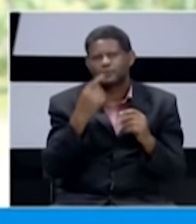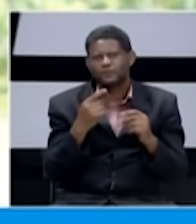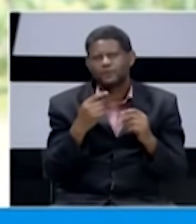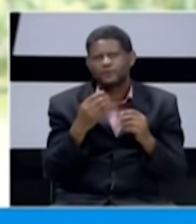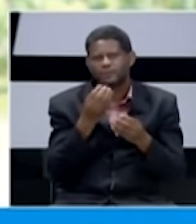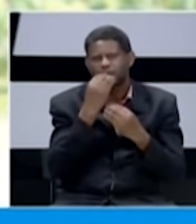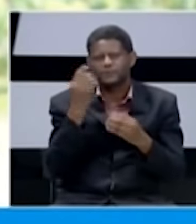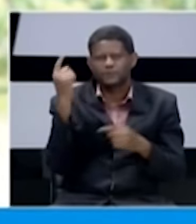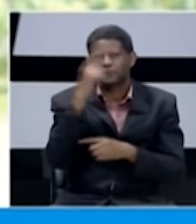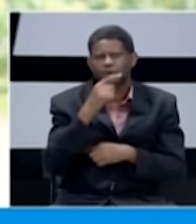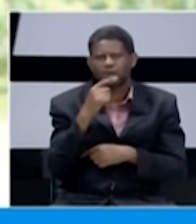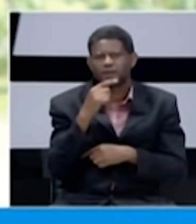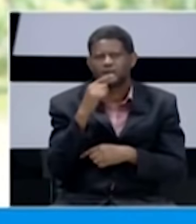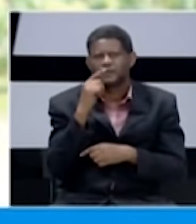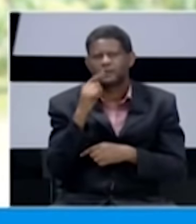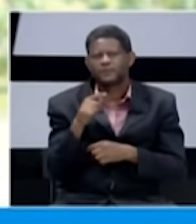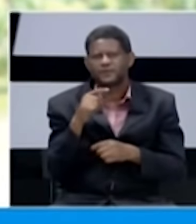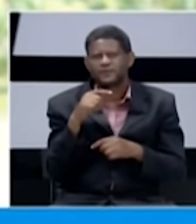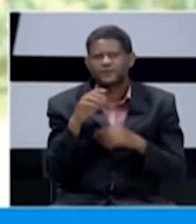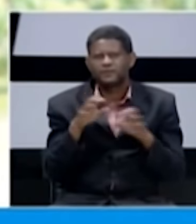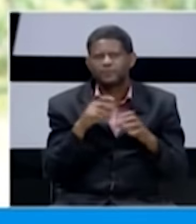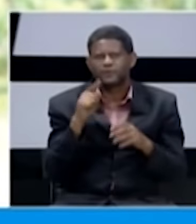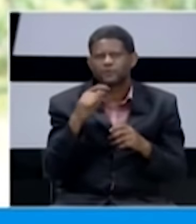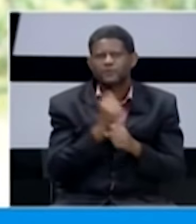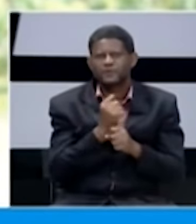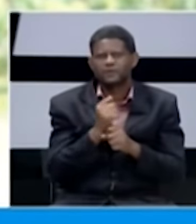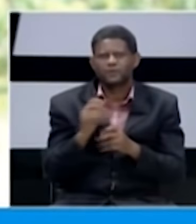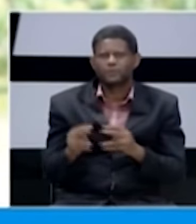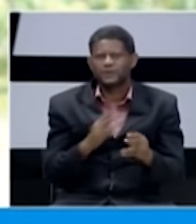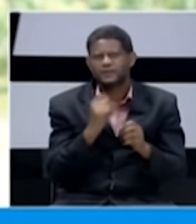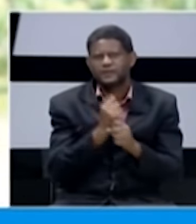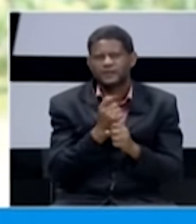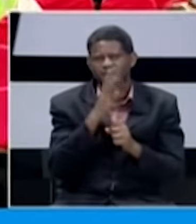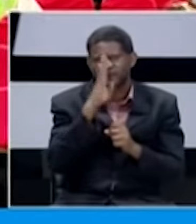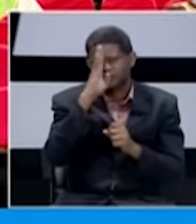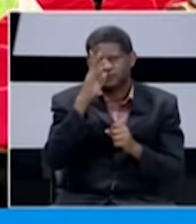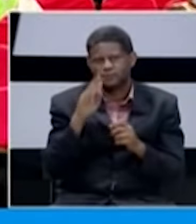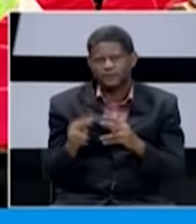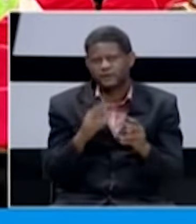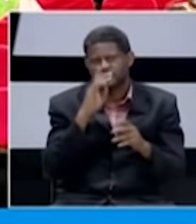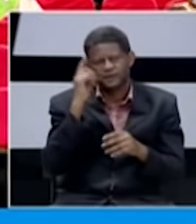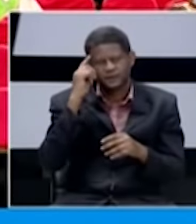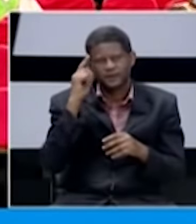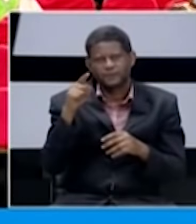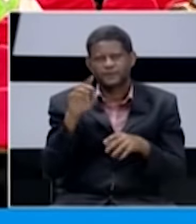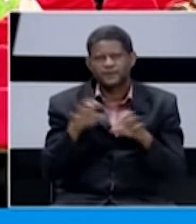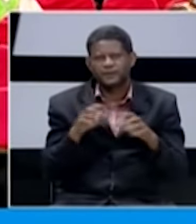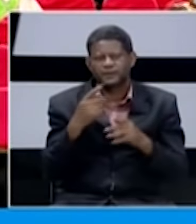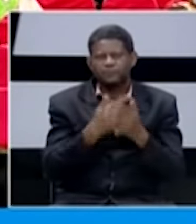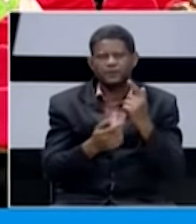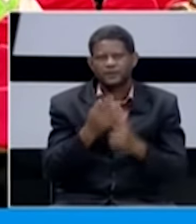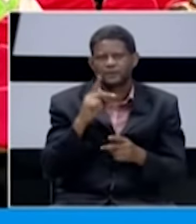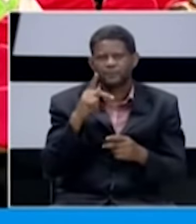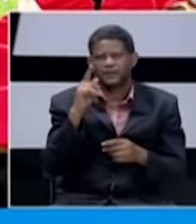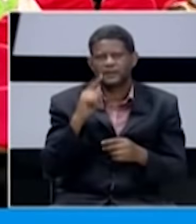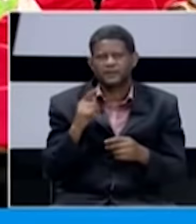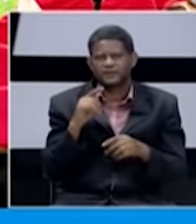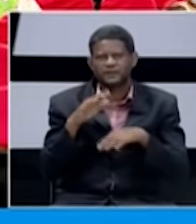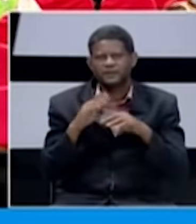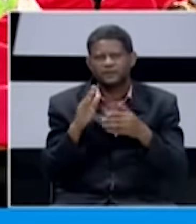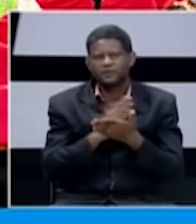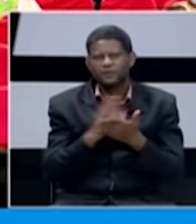خوينو بتماين دحرها اللي خوينو السات نسرح المنقد سرح نفطر المنقد انا نحس عبتی استسالت امیی تپانل استساتفو عدنگاشا عبالا که